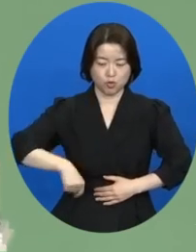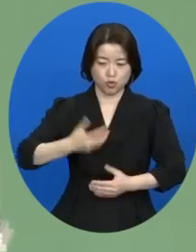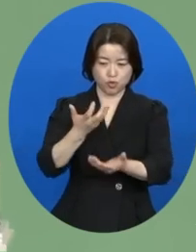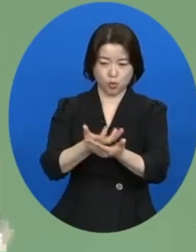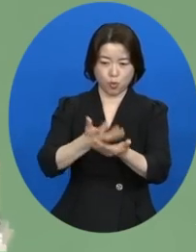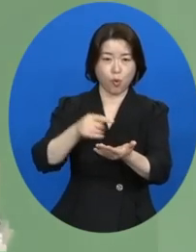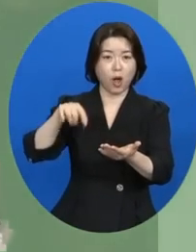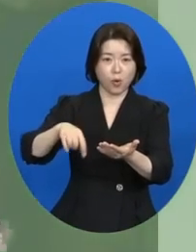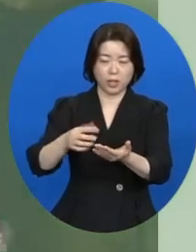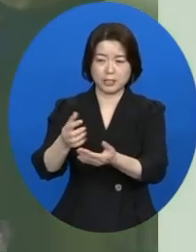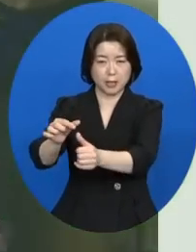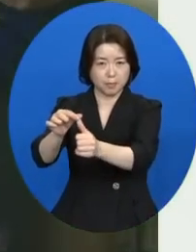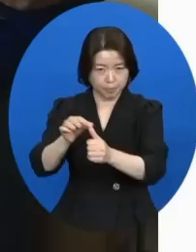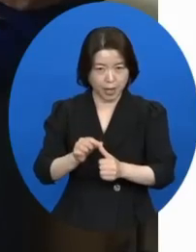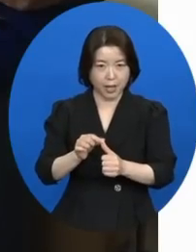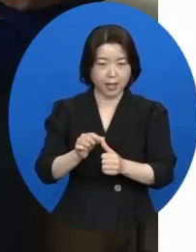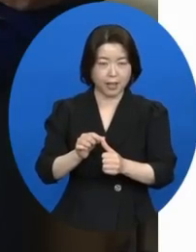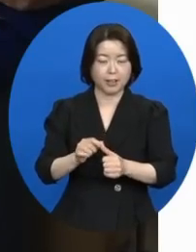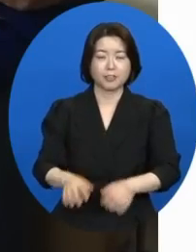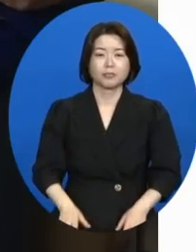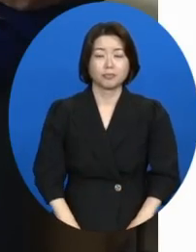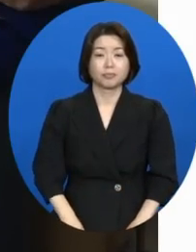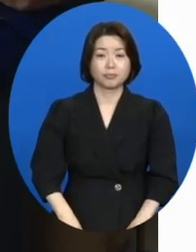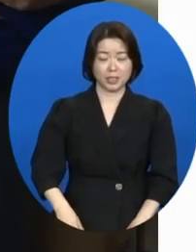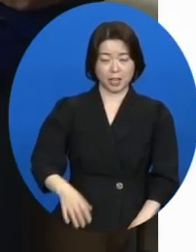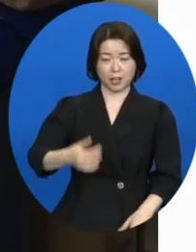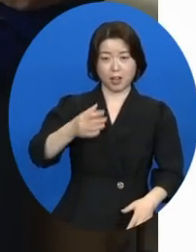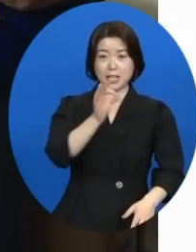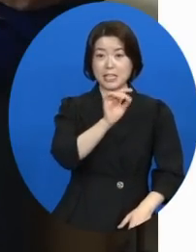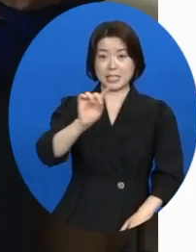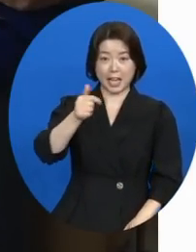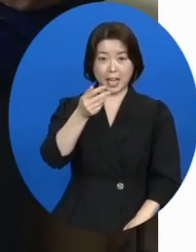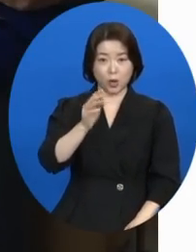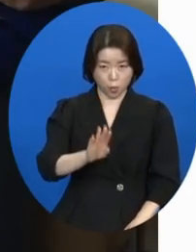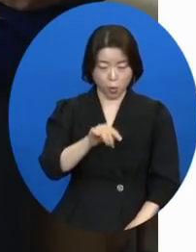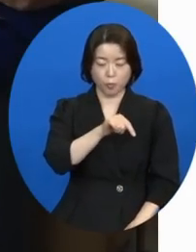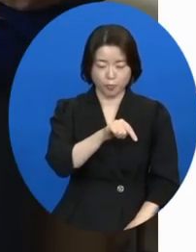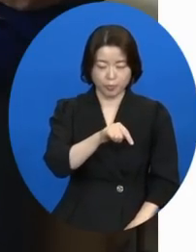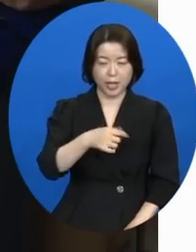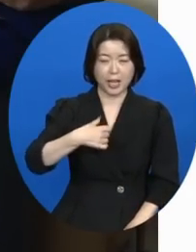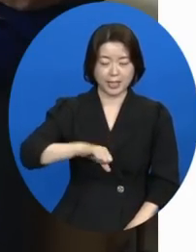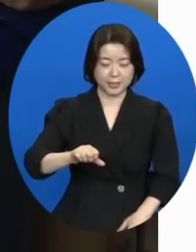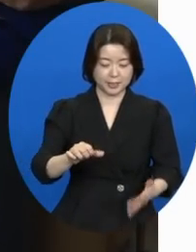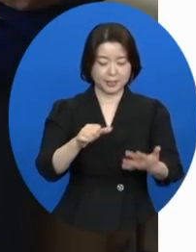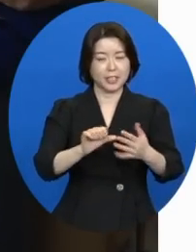되었습니다. 야고비는 경한 뇌소마비뿐만 아니라